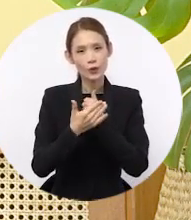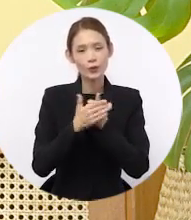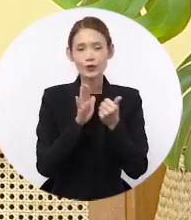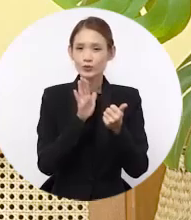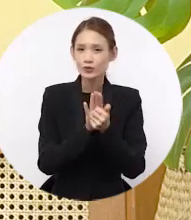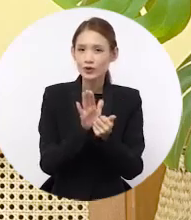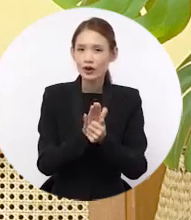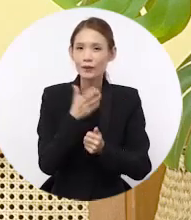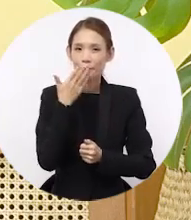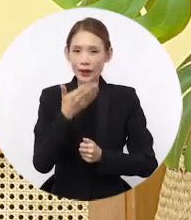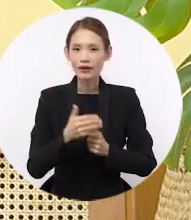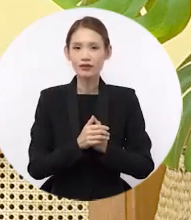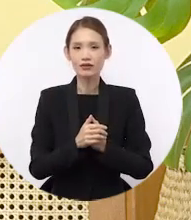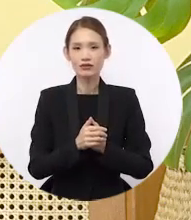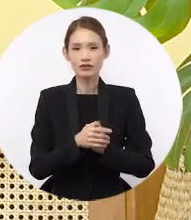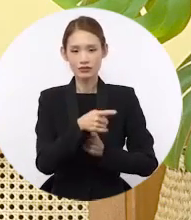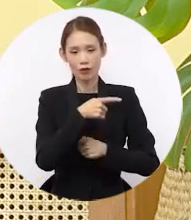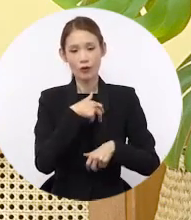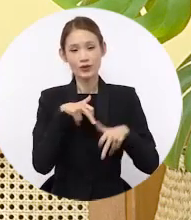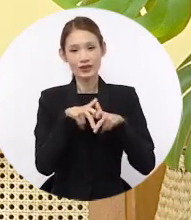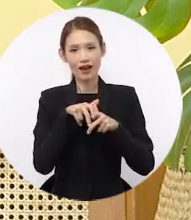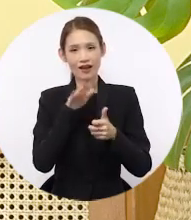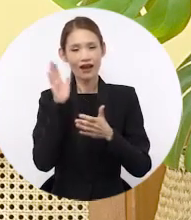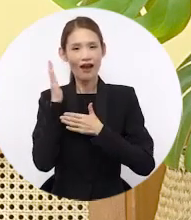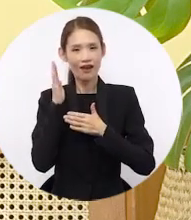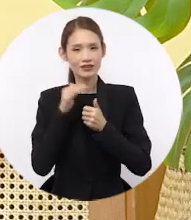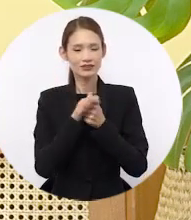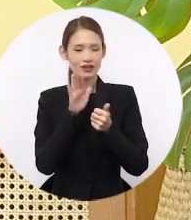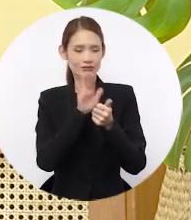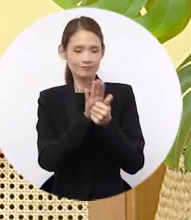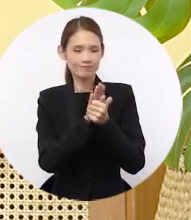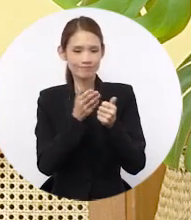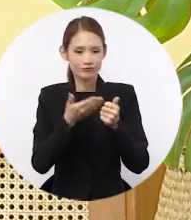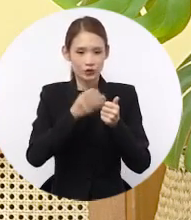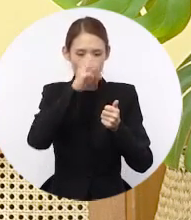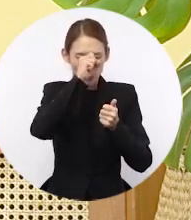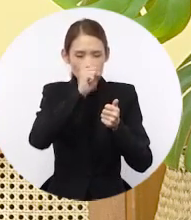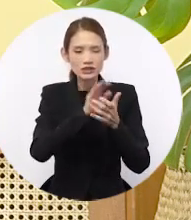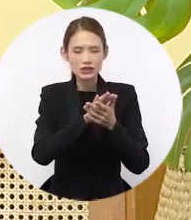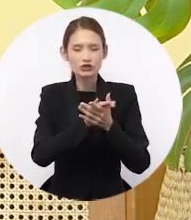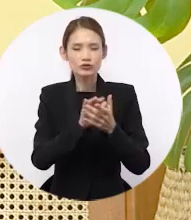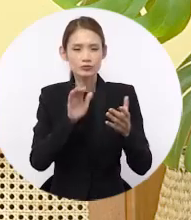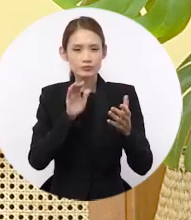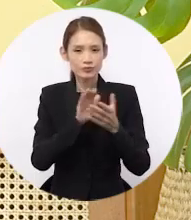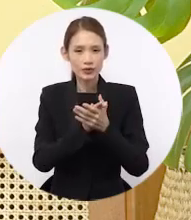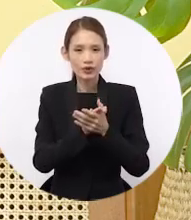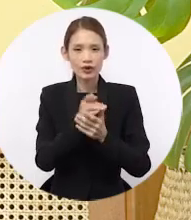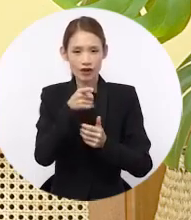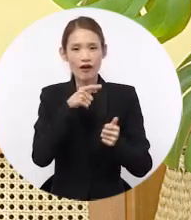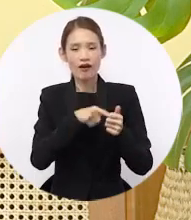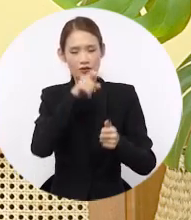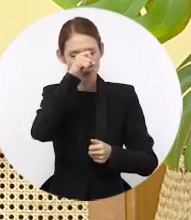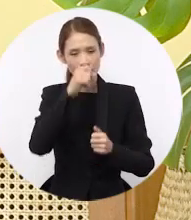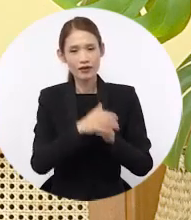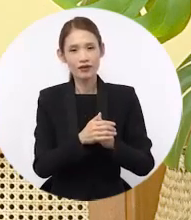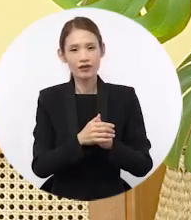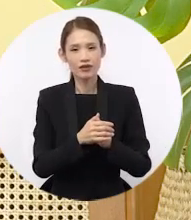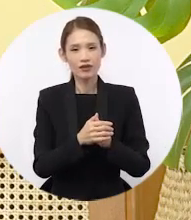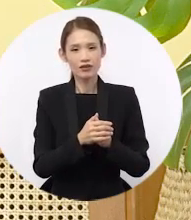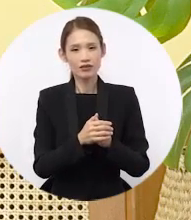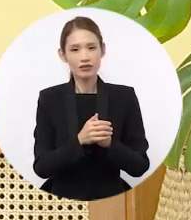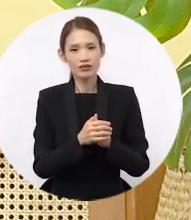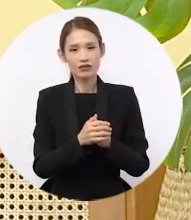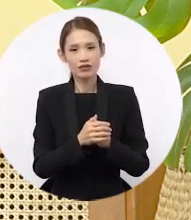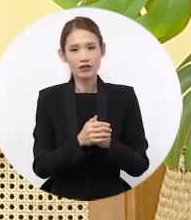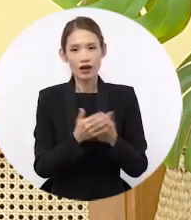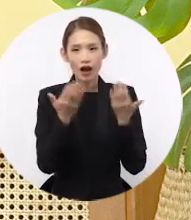도움을 줄 수도 있고 그런 건데 너 장애 학생이랑 이렇게 좋은 친구를 해주고 넌 참 좋은 놈이다,